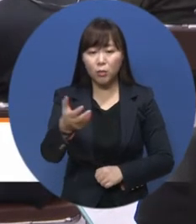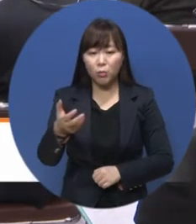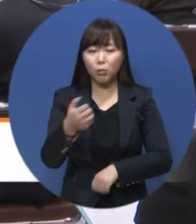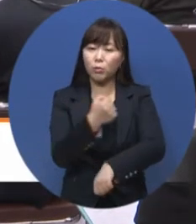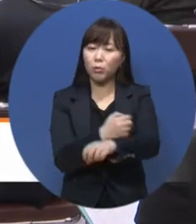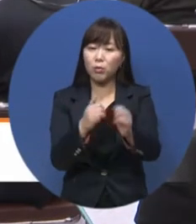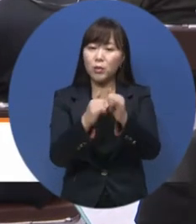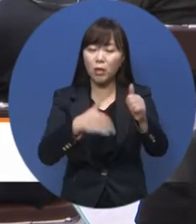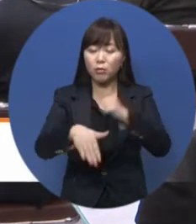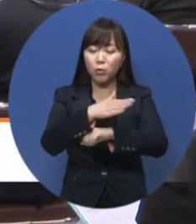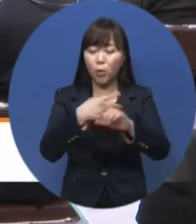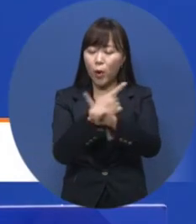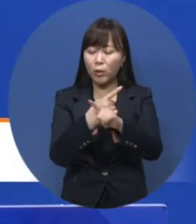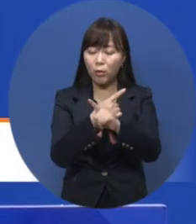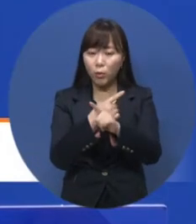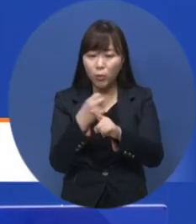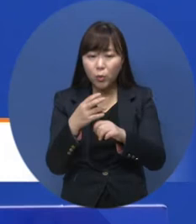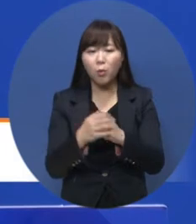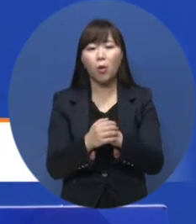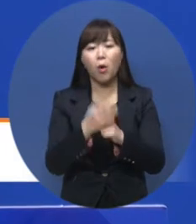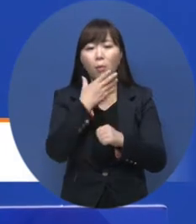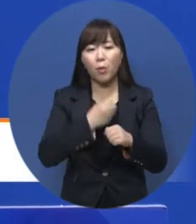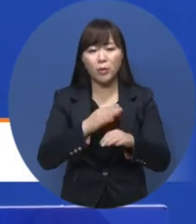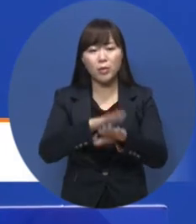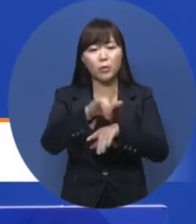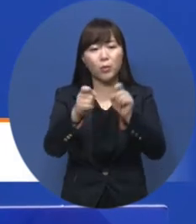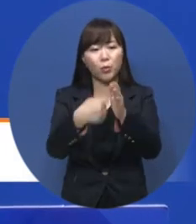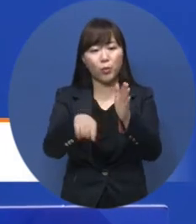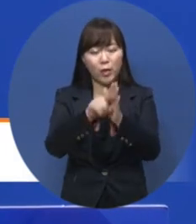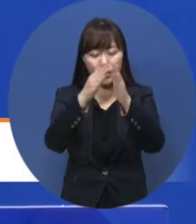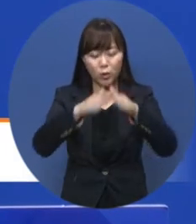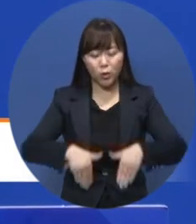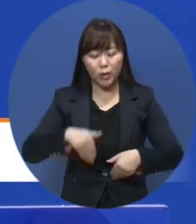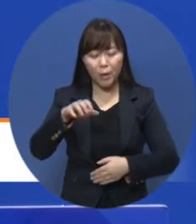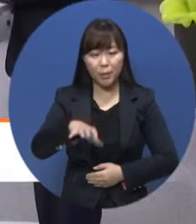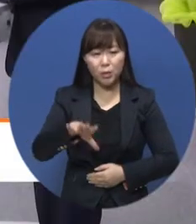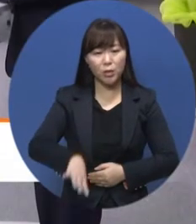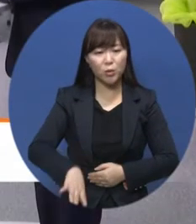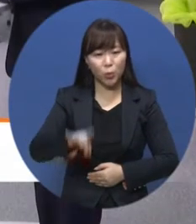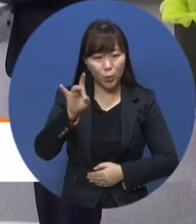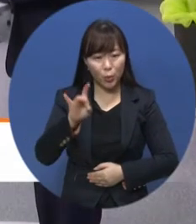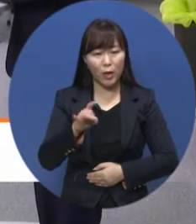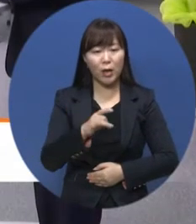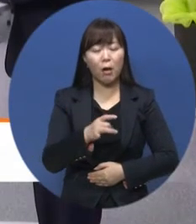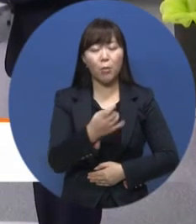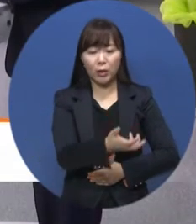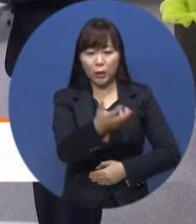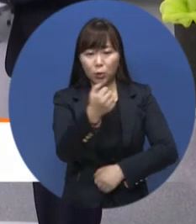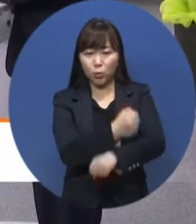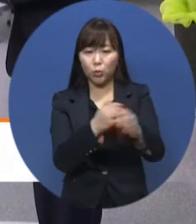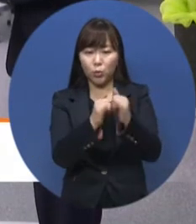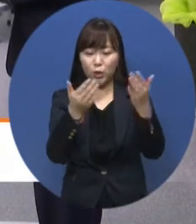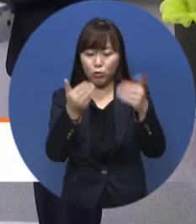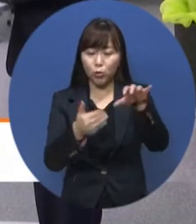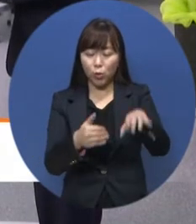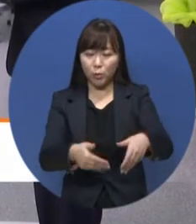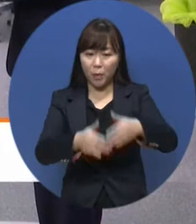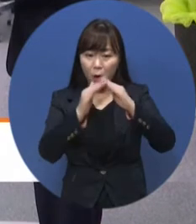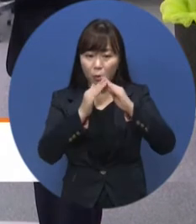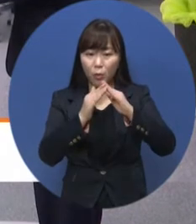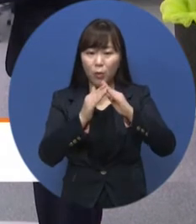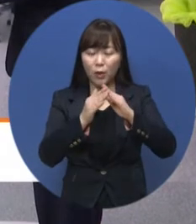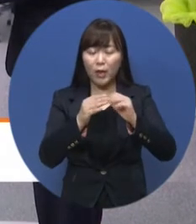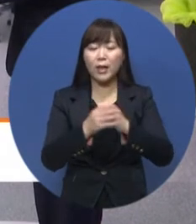이동노동자들의 근로환경 개선과 복지 실현을 위해 전남에서는 최초로 이동노동자 쉼터를 만들고 지난 1일